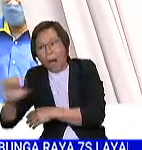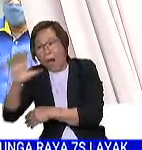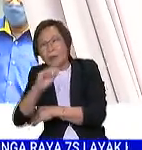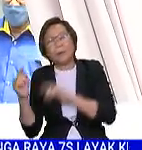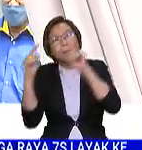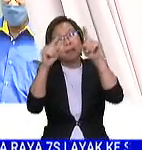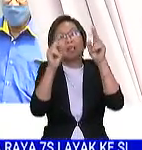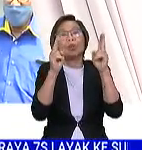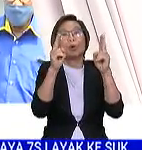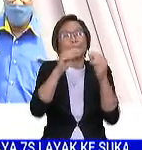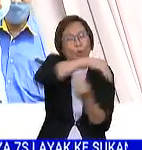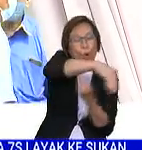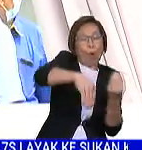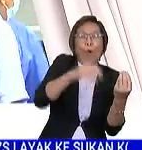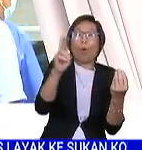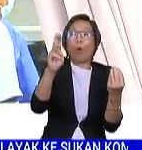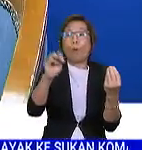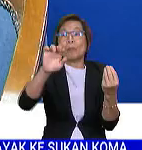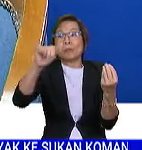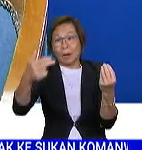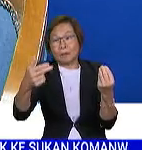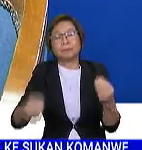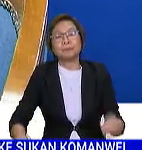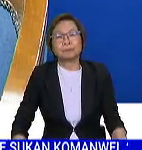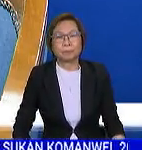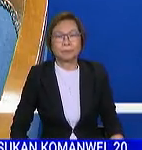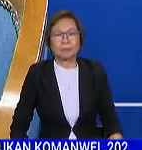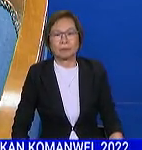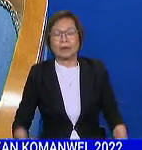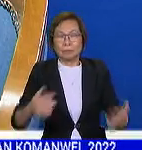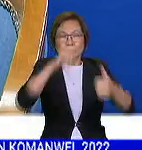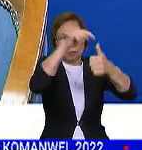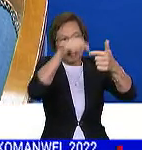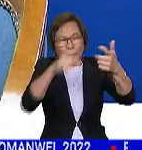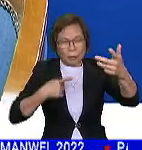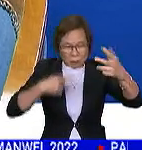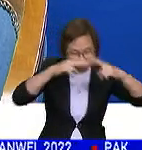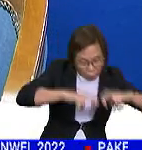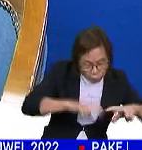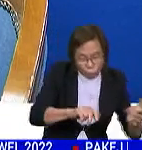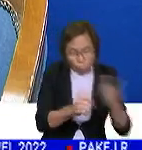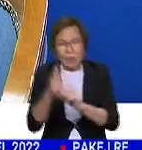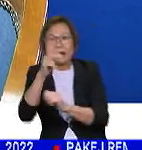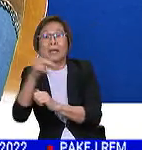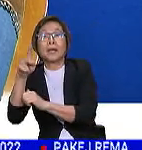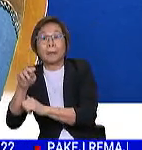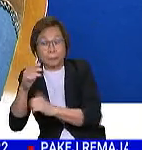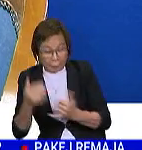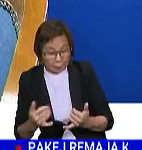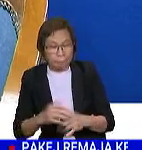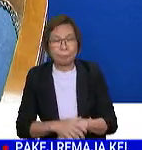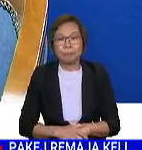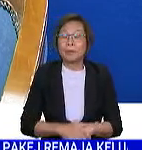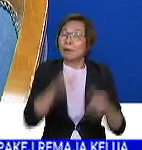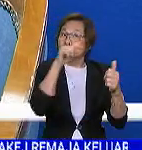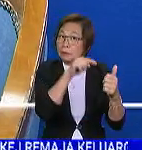menunaikan umrah. Projek klinik kesihatan ini antara perkara yang sedang dikaji dengan teliti oleh Kementerian Kesihatan dan perkara